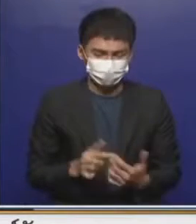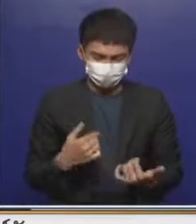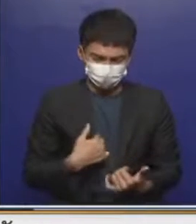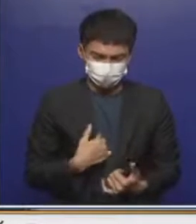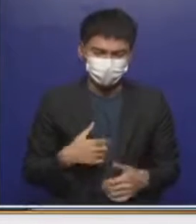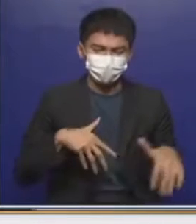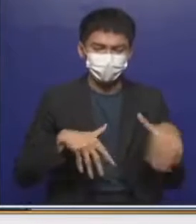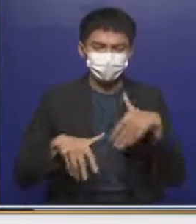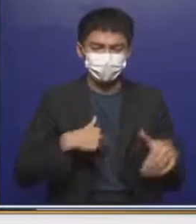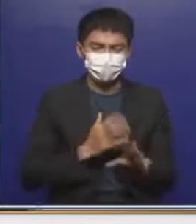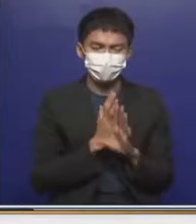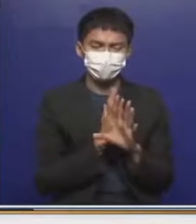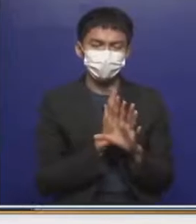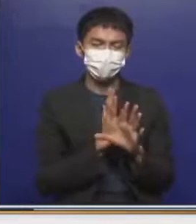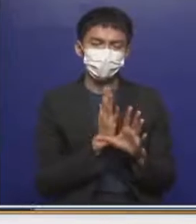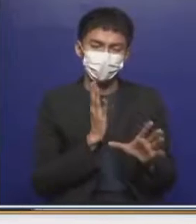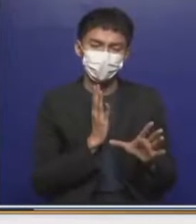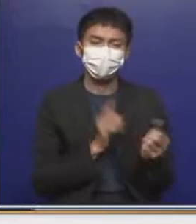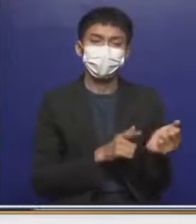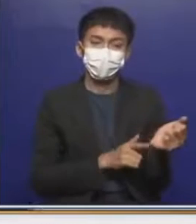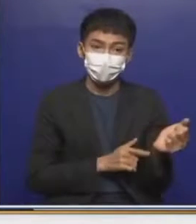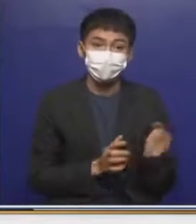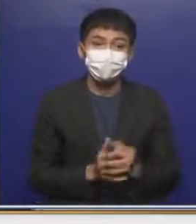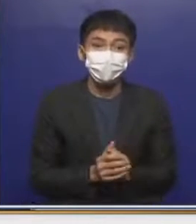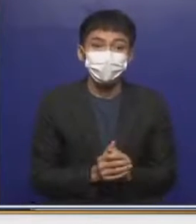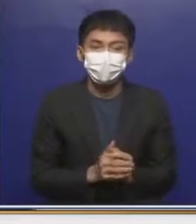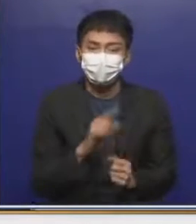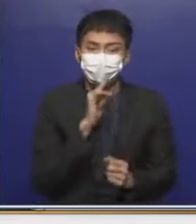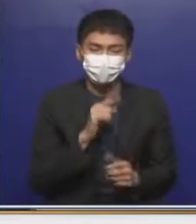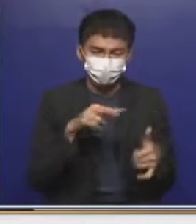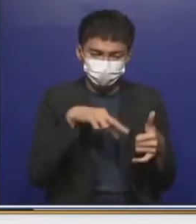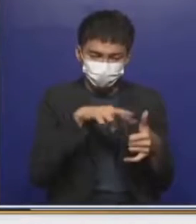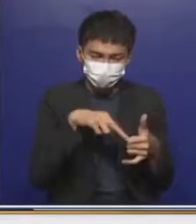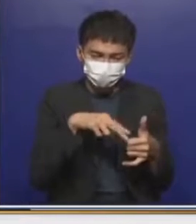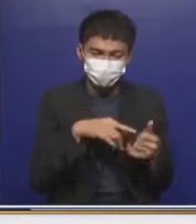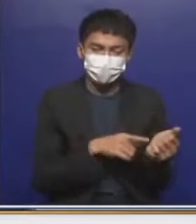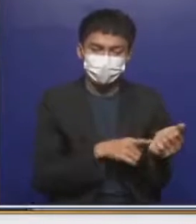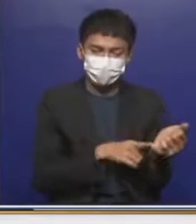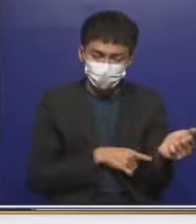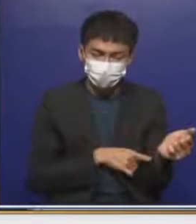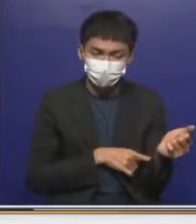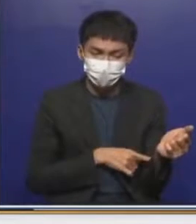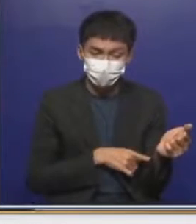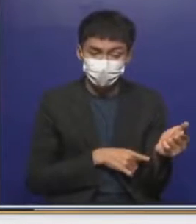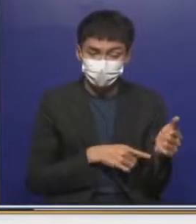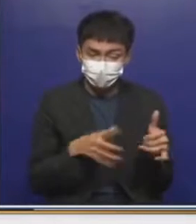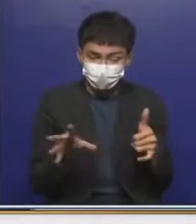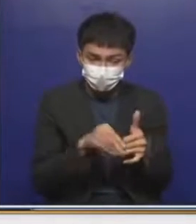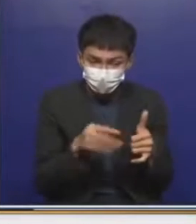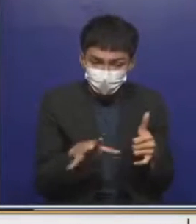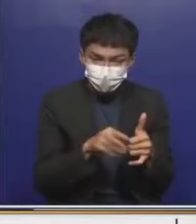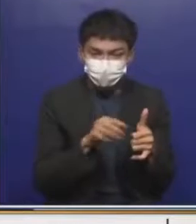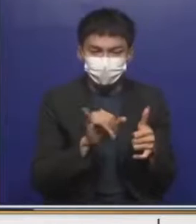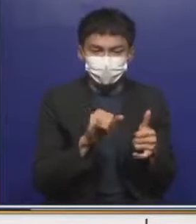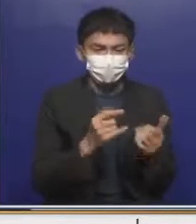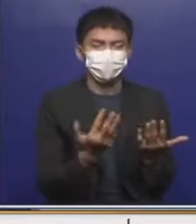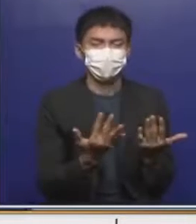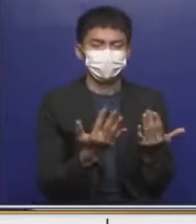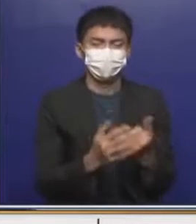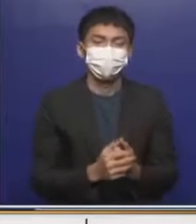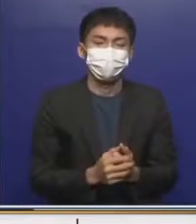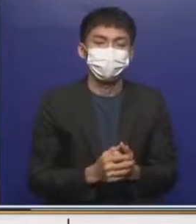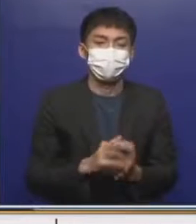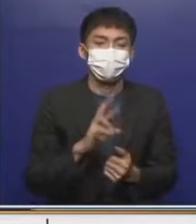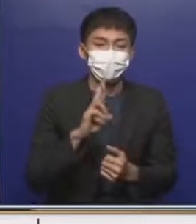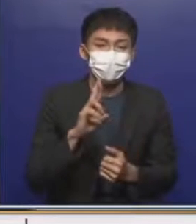ตวดต้องรอนานขนดไหนกวาผลตวดจะออกต้องรอนานแค่ไหนและไม่มีผลตรวจ Artificia